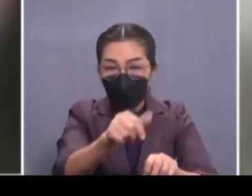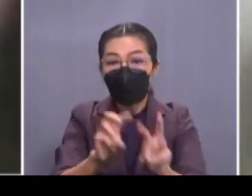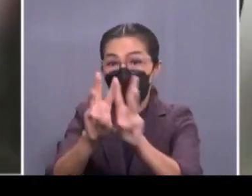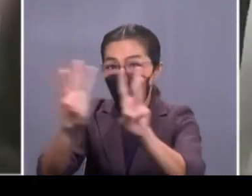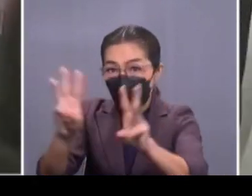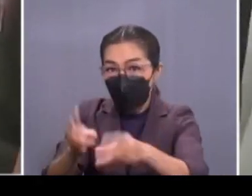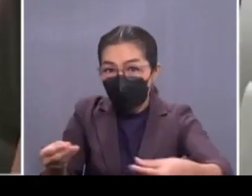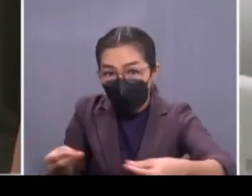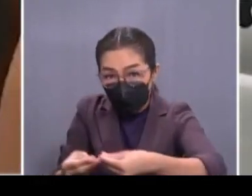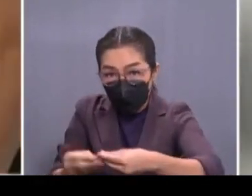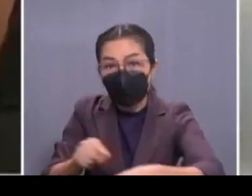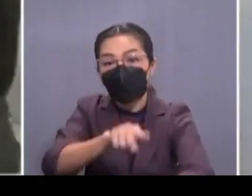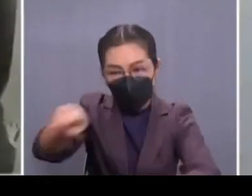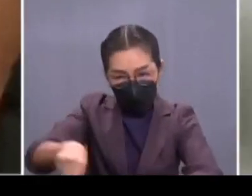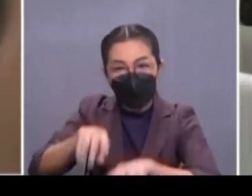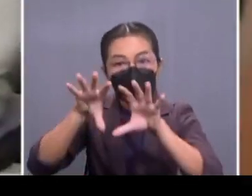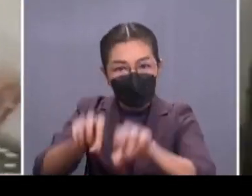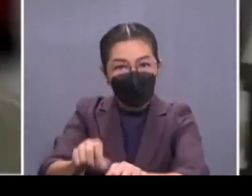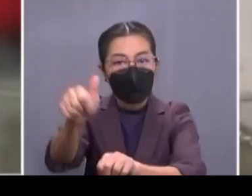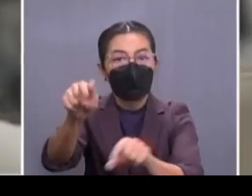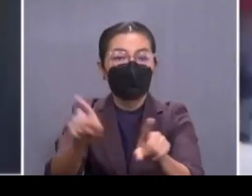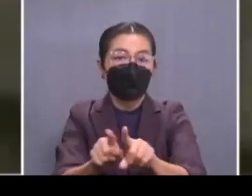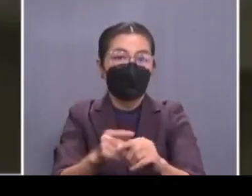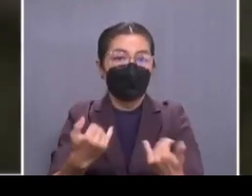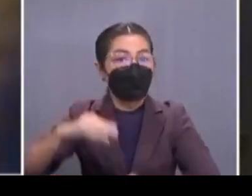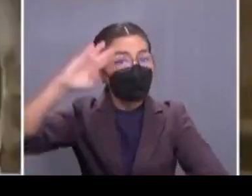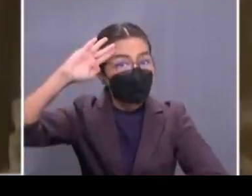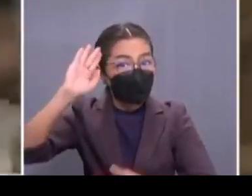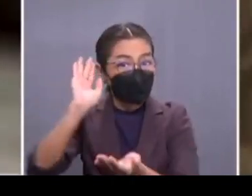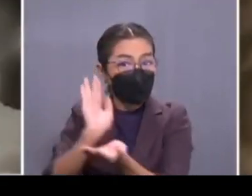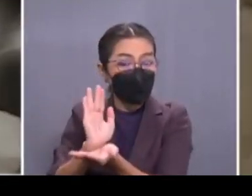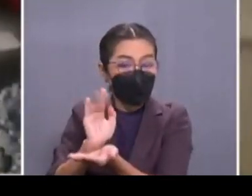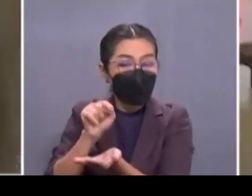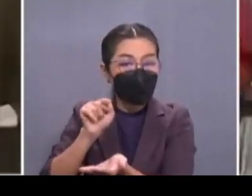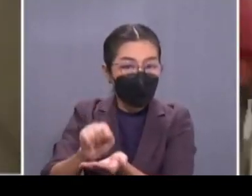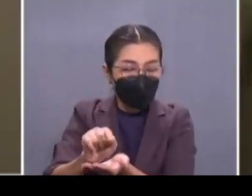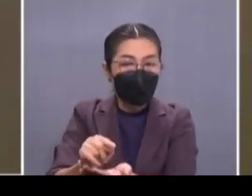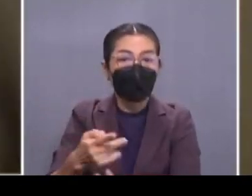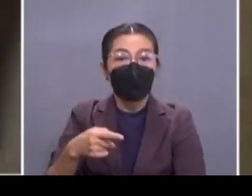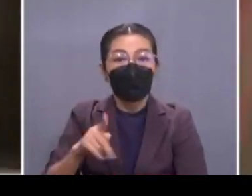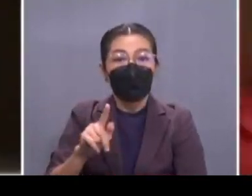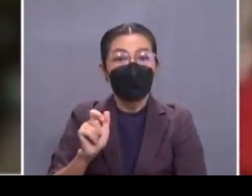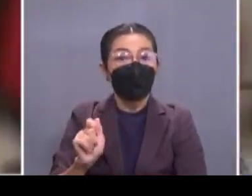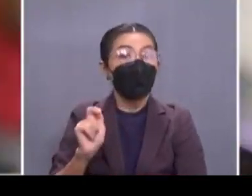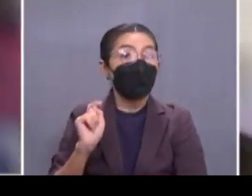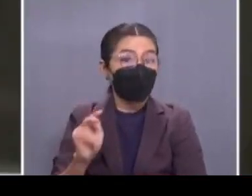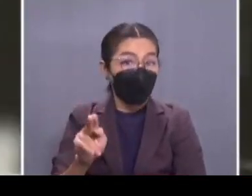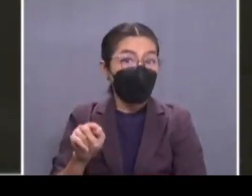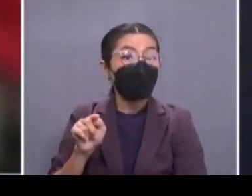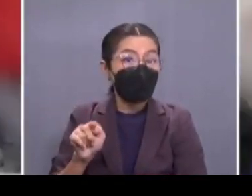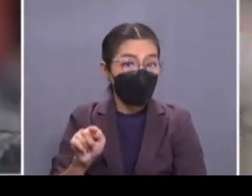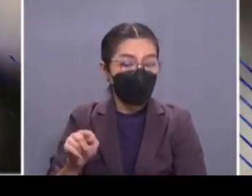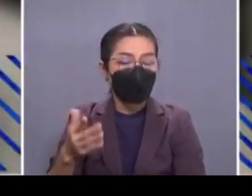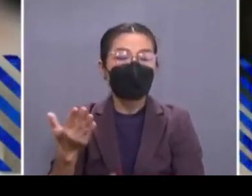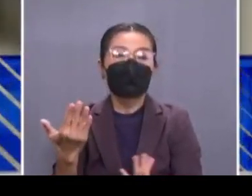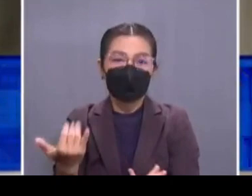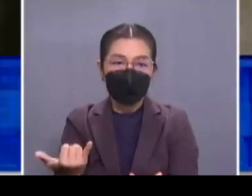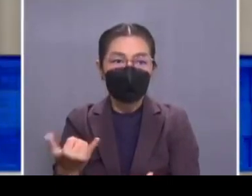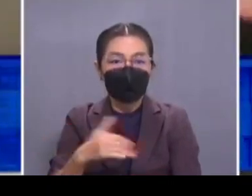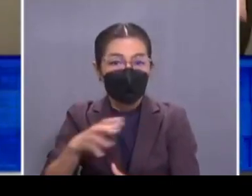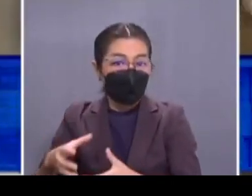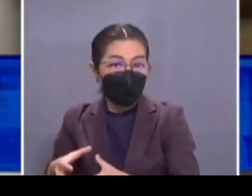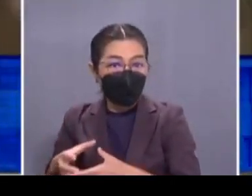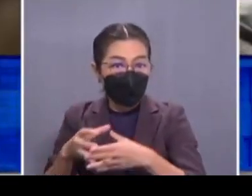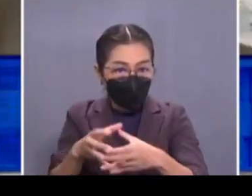โดนไปหลายเว็บเลยนะคุณผู้ชมตำรวจพีซีทีหรือว่าตำรวจศูนย์ปราบปรามอาชญากรรมทางเทคโนโลยีสารสนเทศสำนักงานตำรวจแห่งชาติ